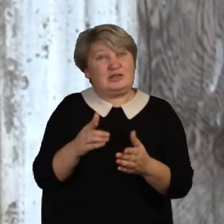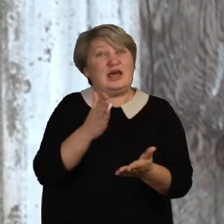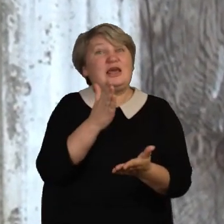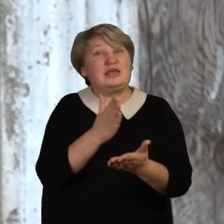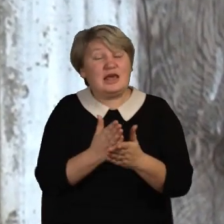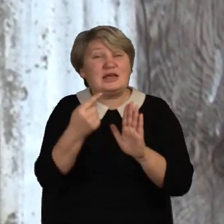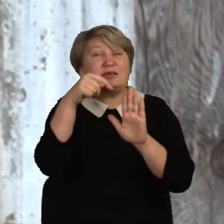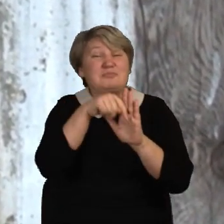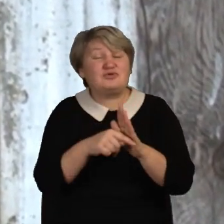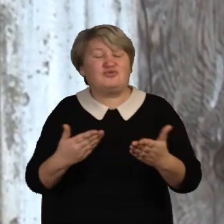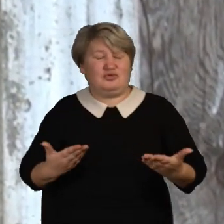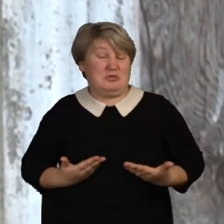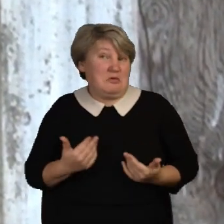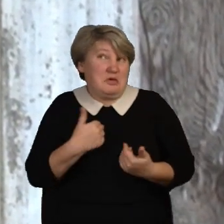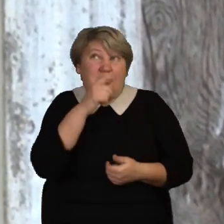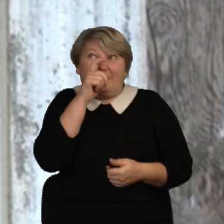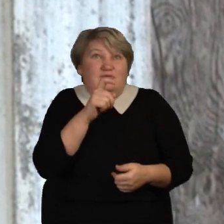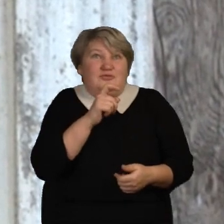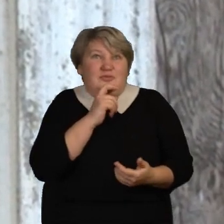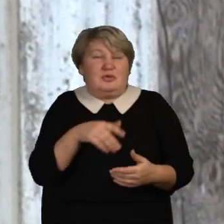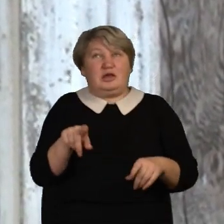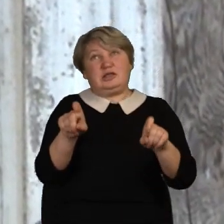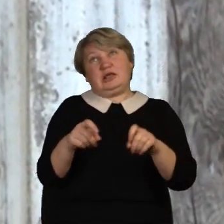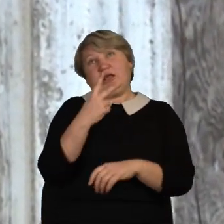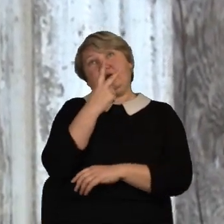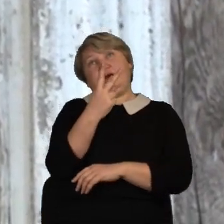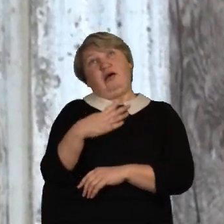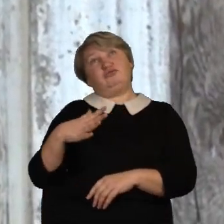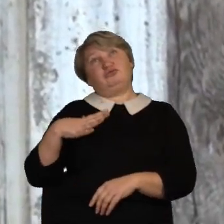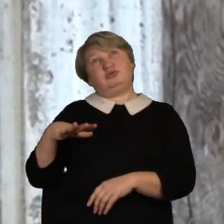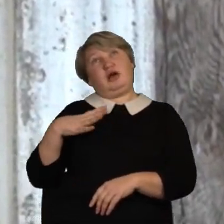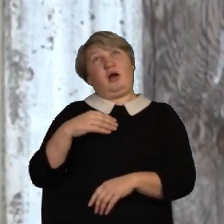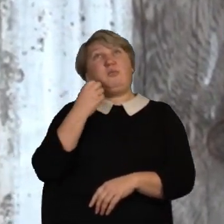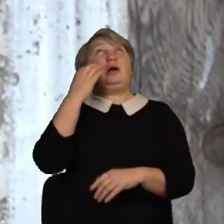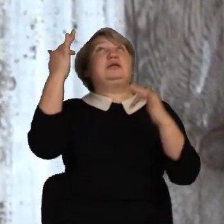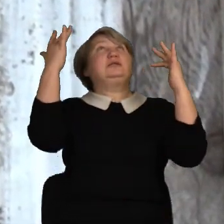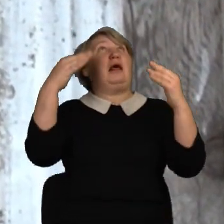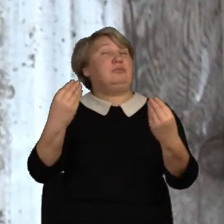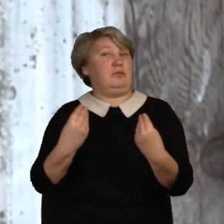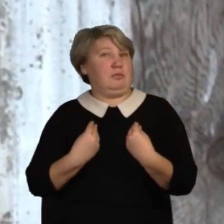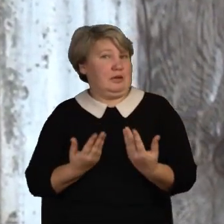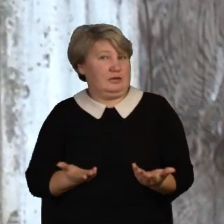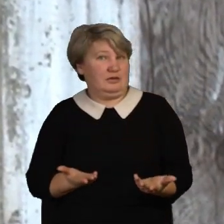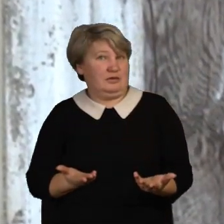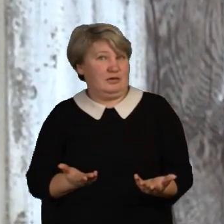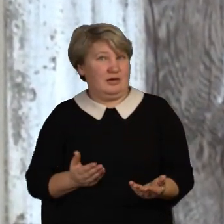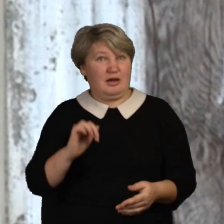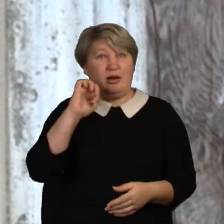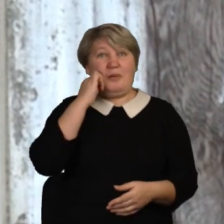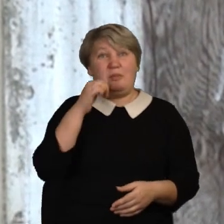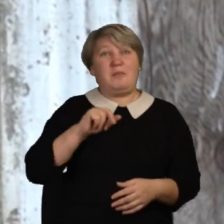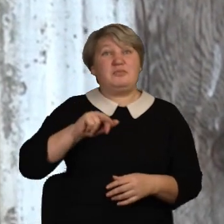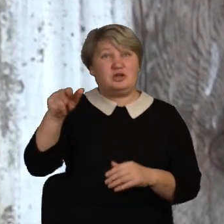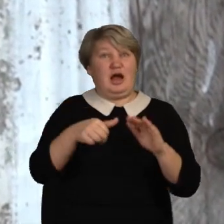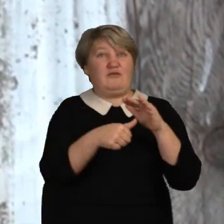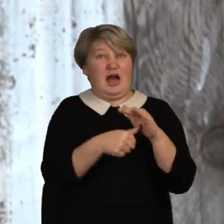життя. Я не розумію, сів і сидять, і він чекає, доки з неба впаде. Каже, баба у грибе пішла, ну та я